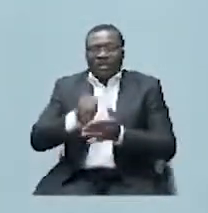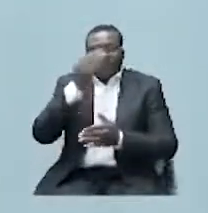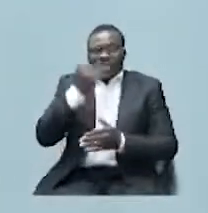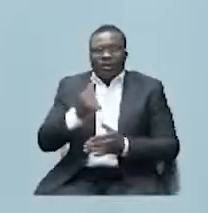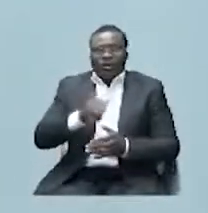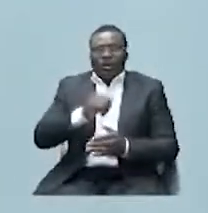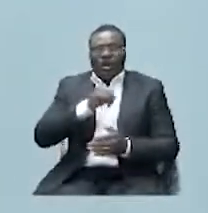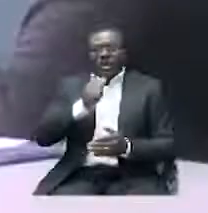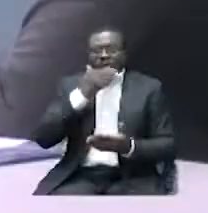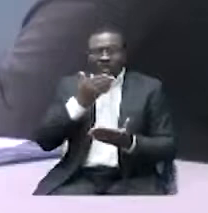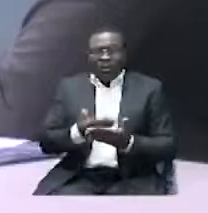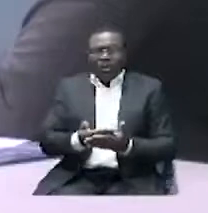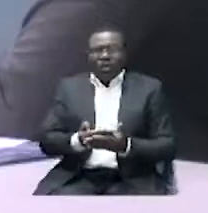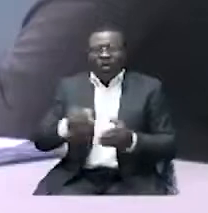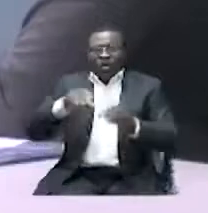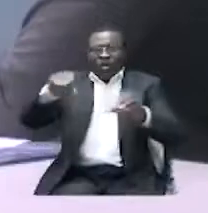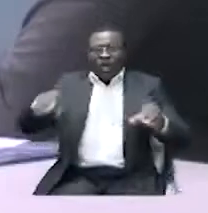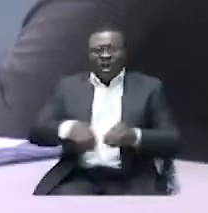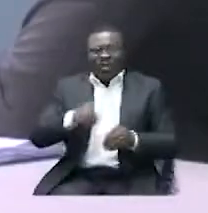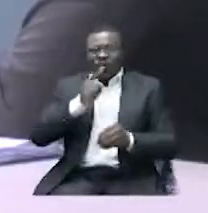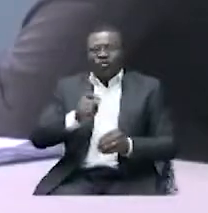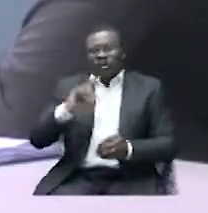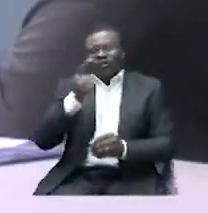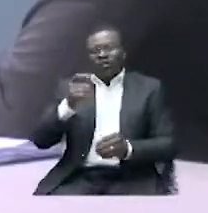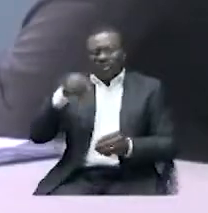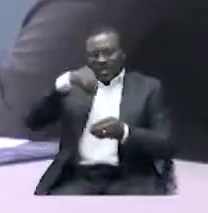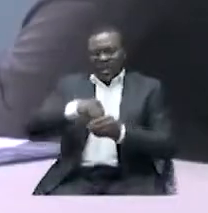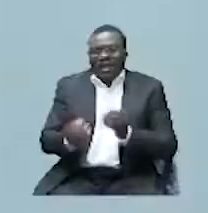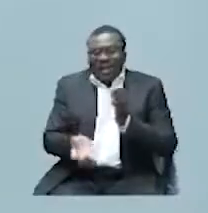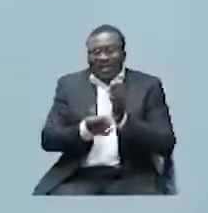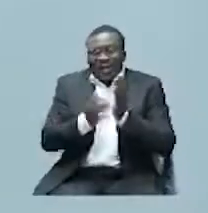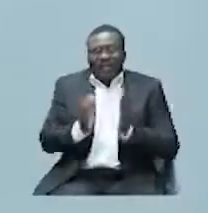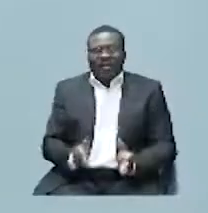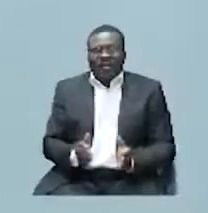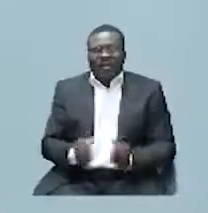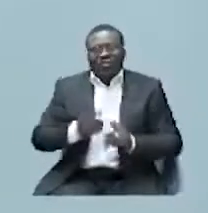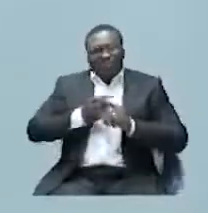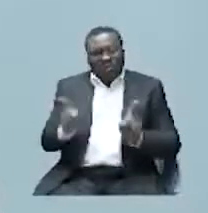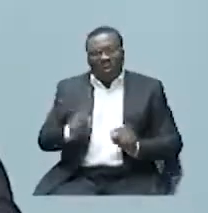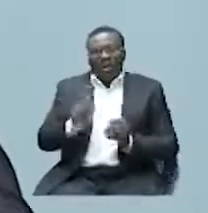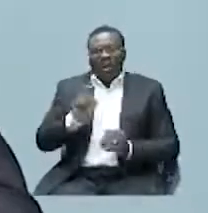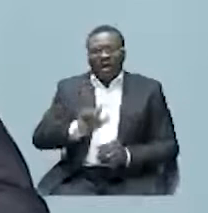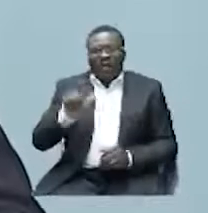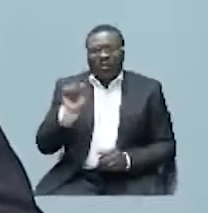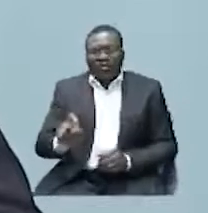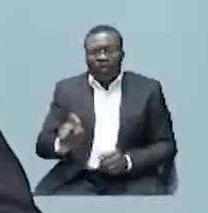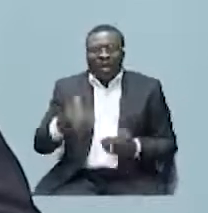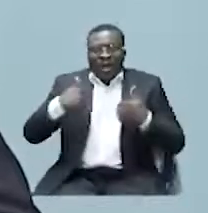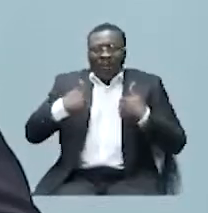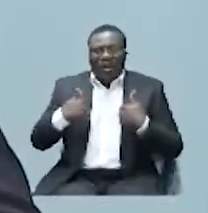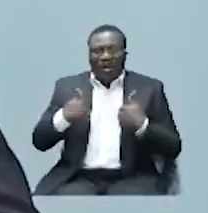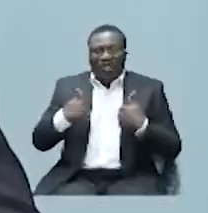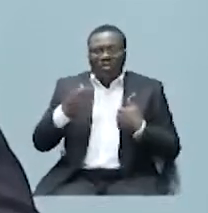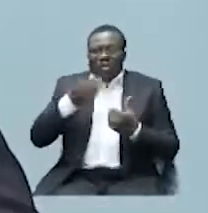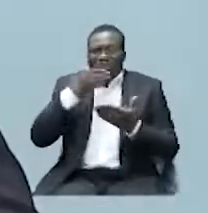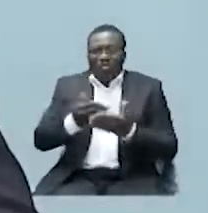n'est pas convenable que la Cour soit composée exclusivement de techniciens. Mais elle doit comporter